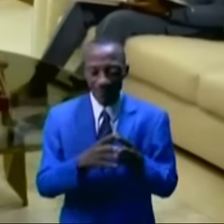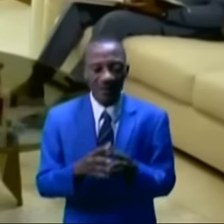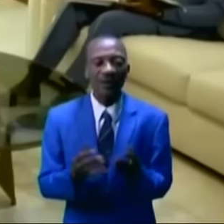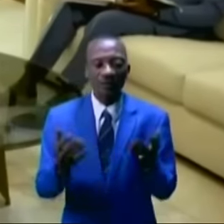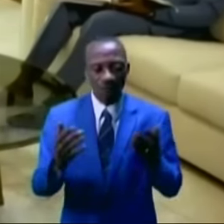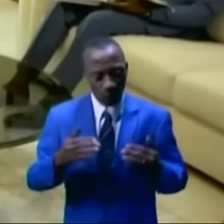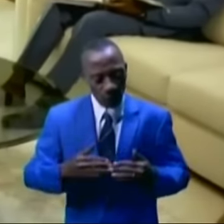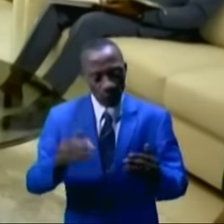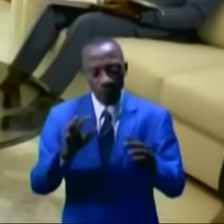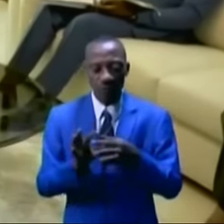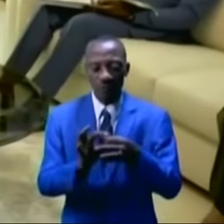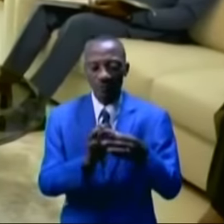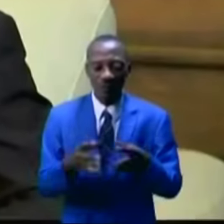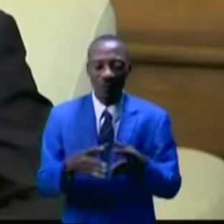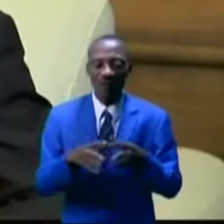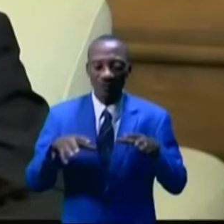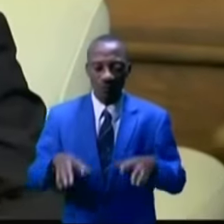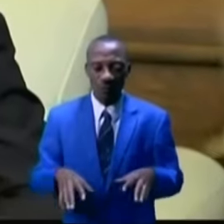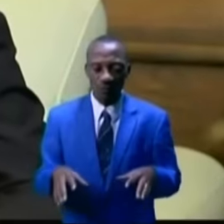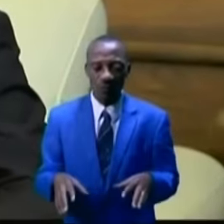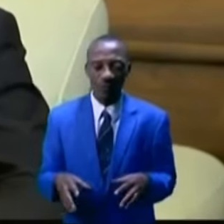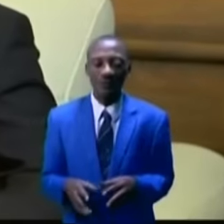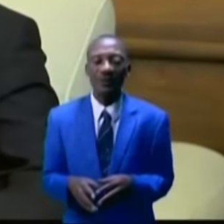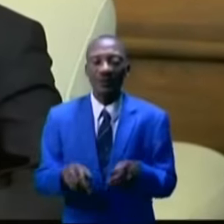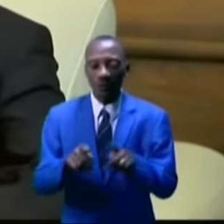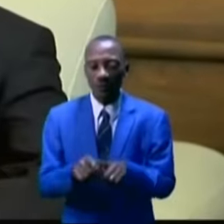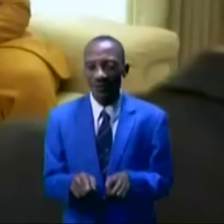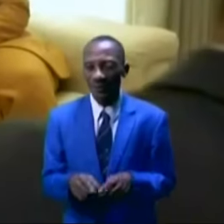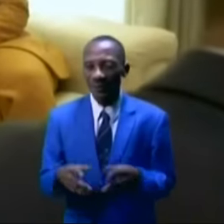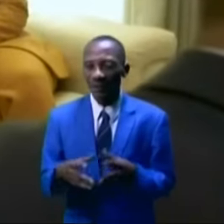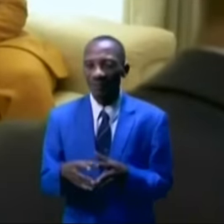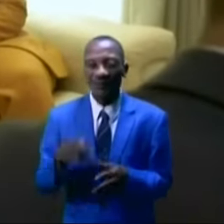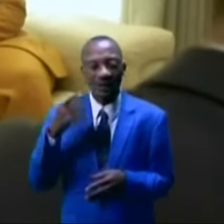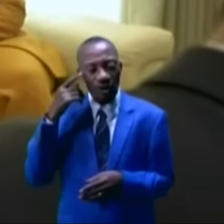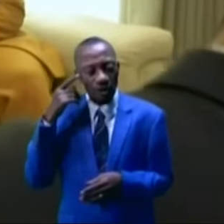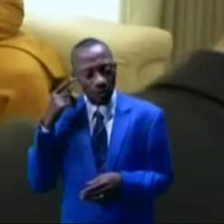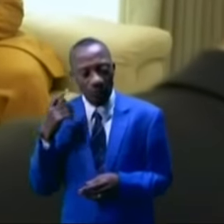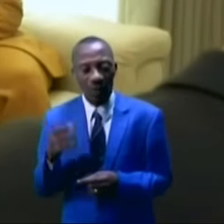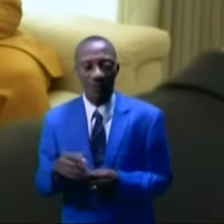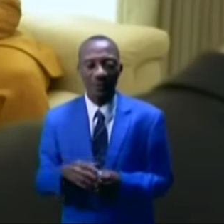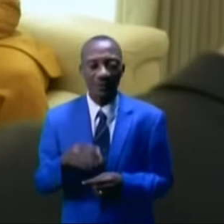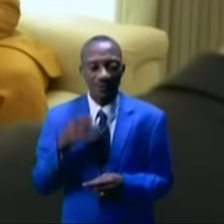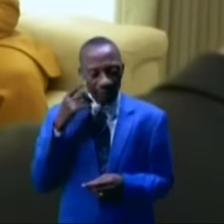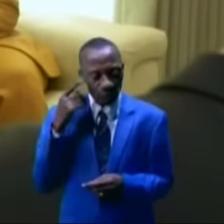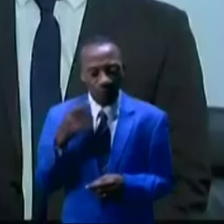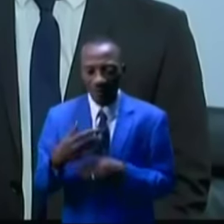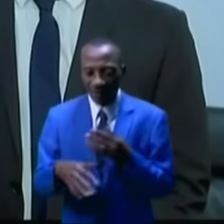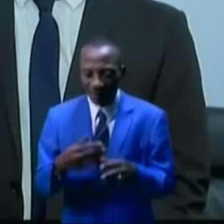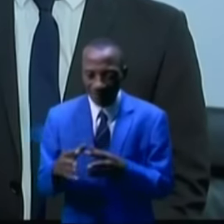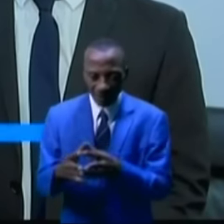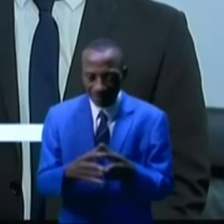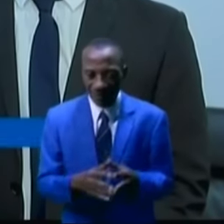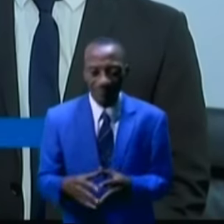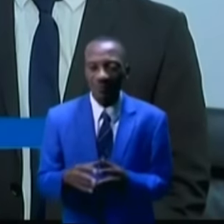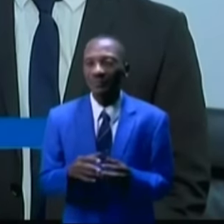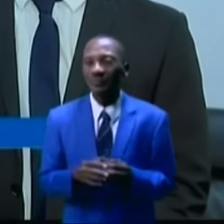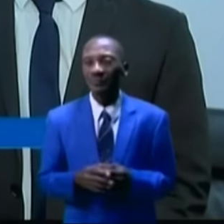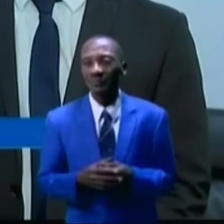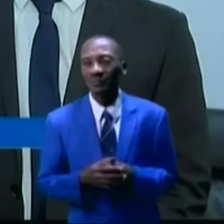délégation, conduite par l'ambassadeur chinois Zhao Bin, est revenue sur les infrastructures et les mines. Elle